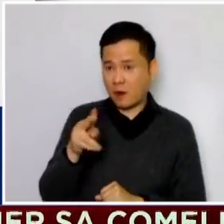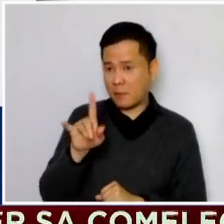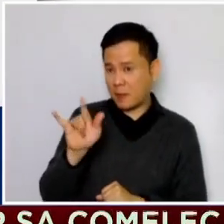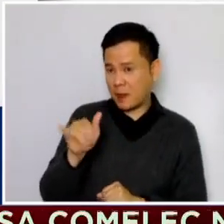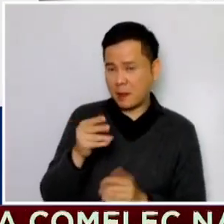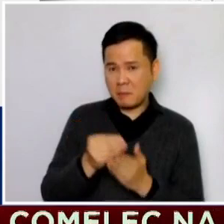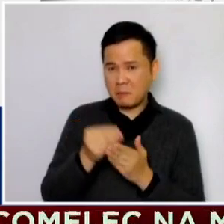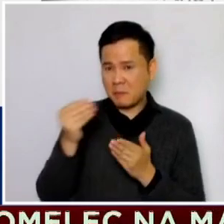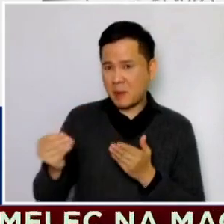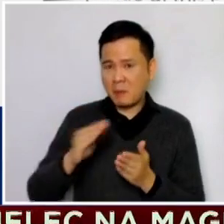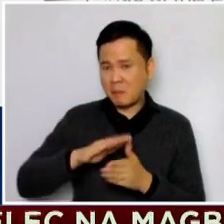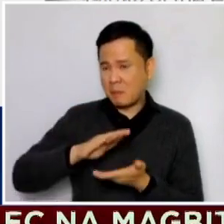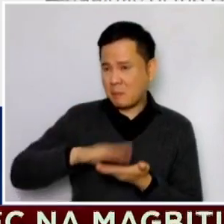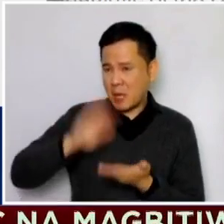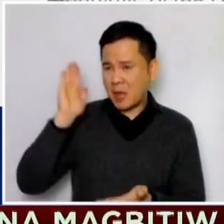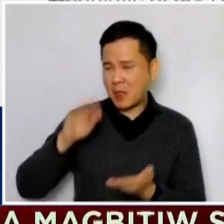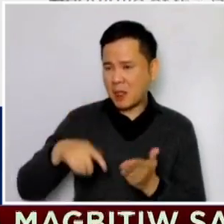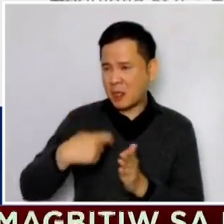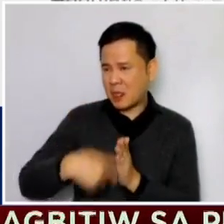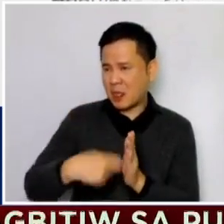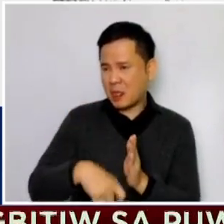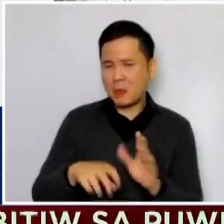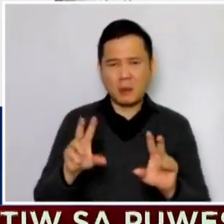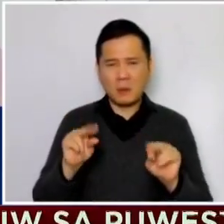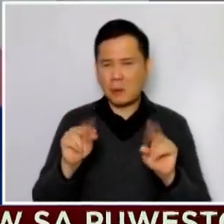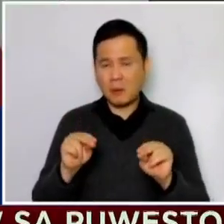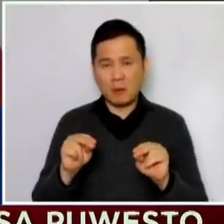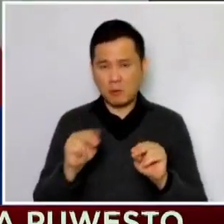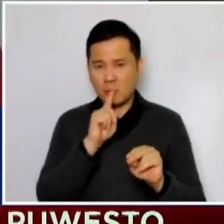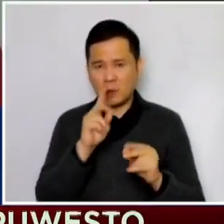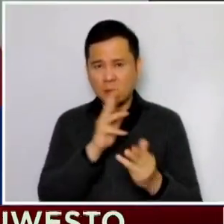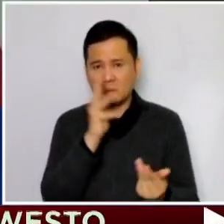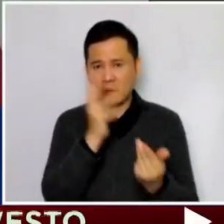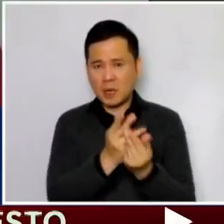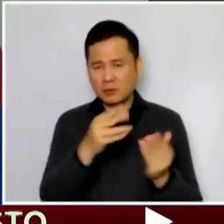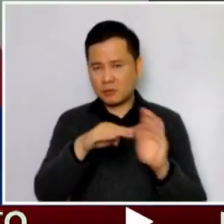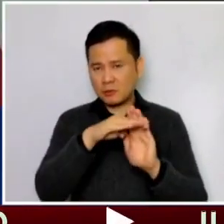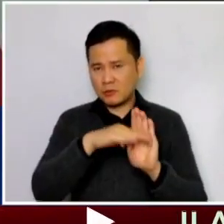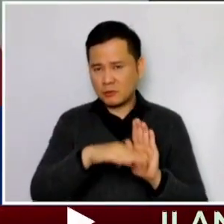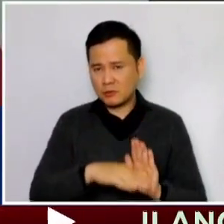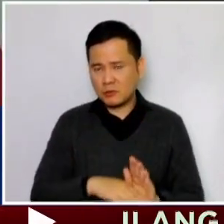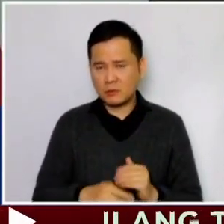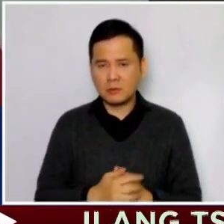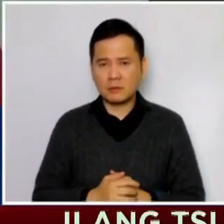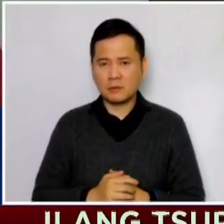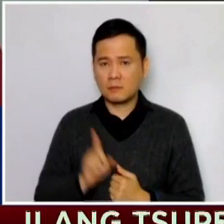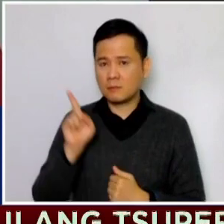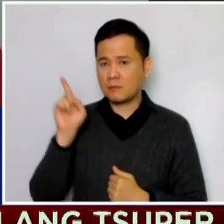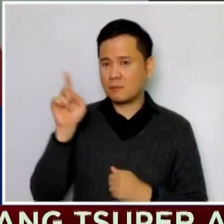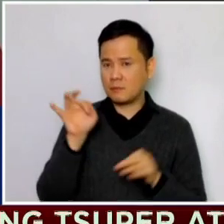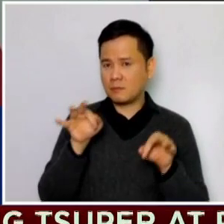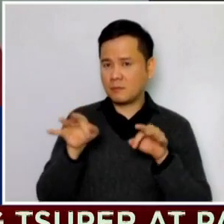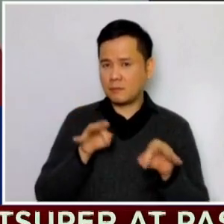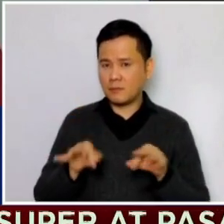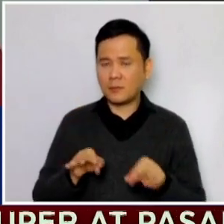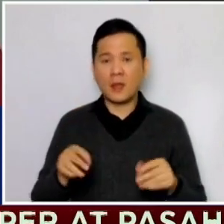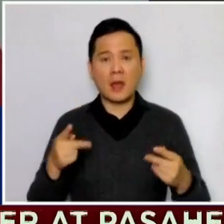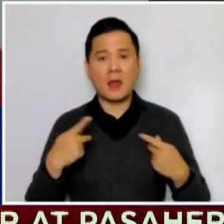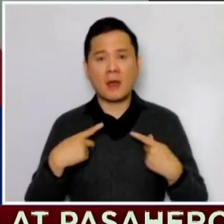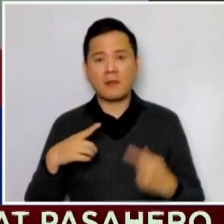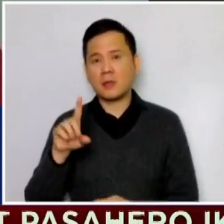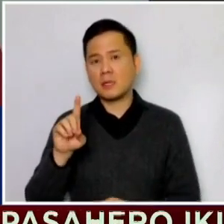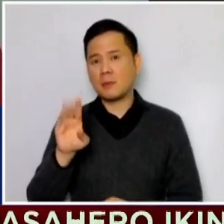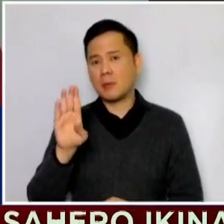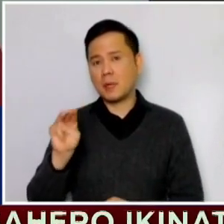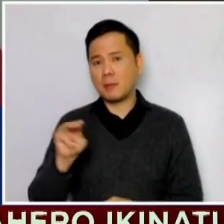ito sa guidelines kaya wala silang nakikitang overpricing. May guidelines po yung ating DBM na ang